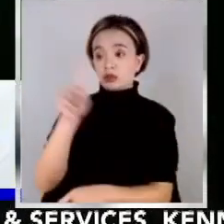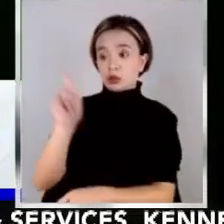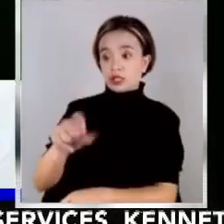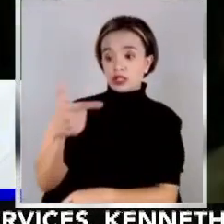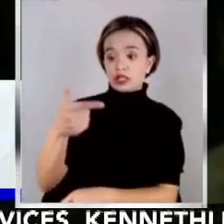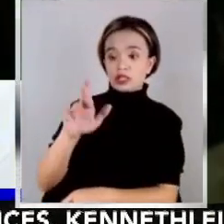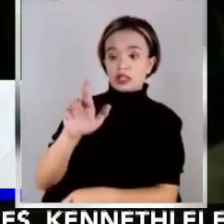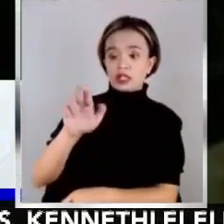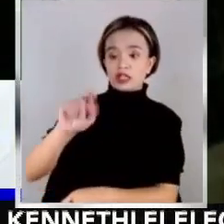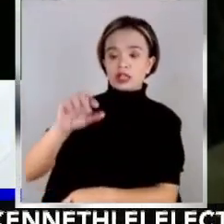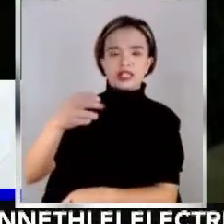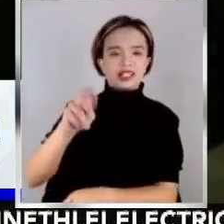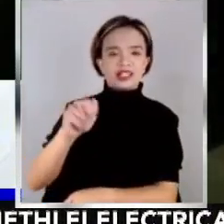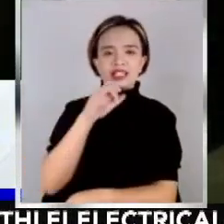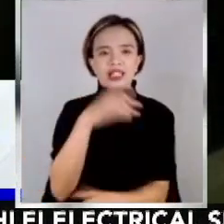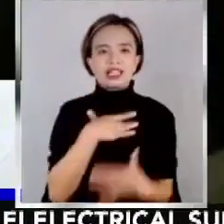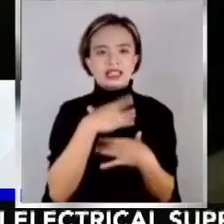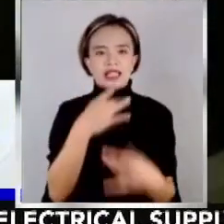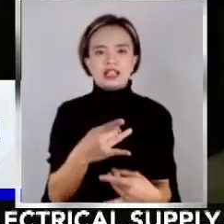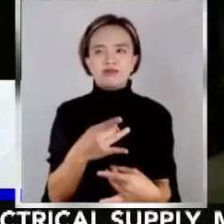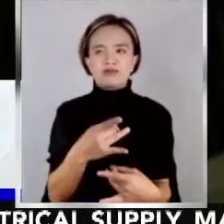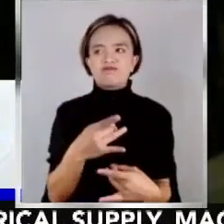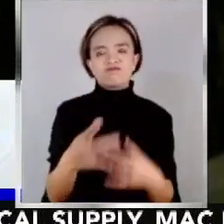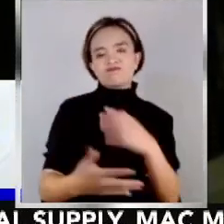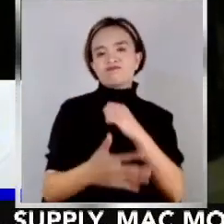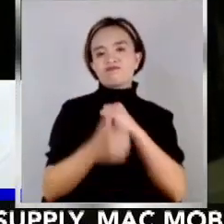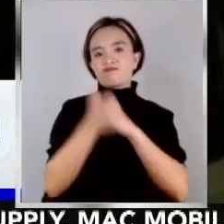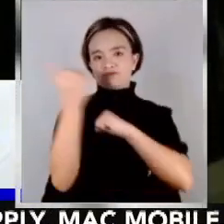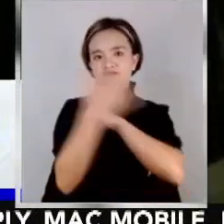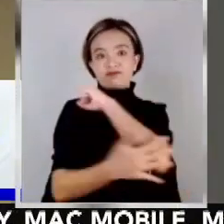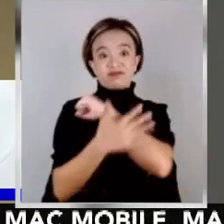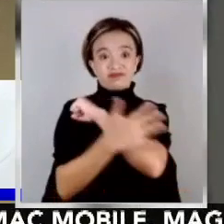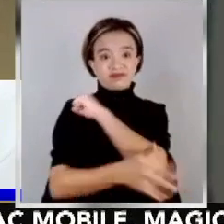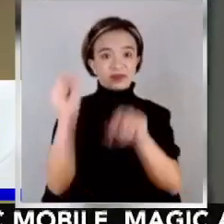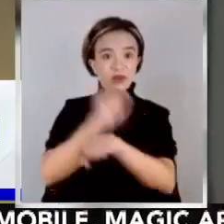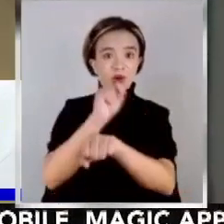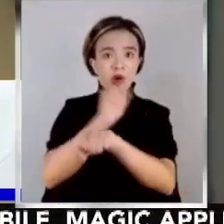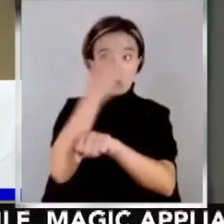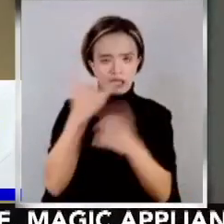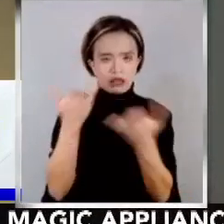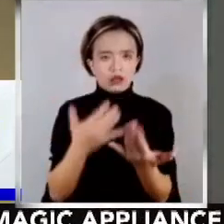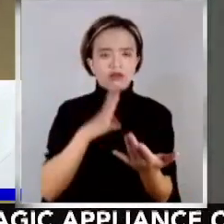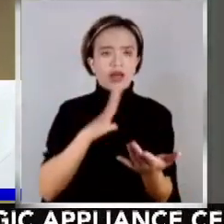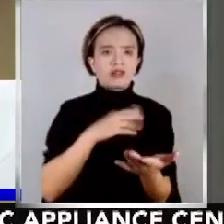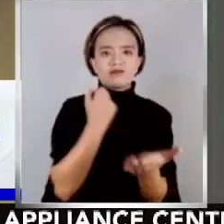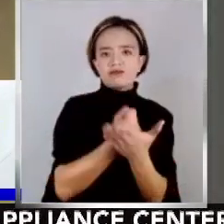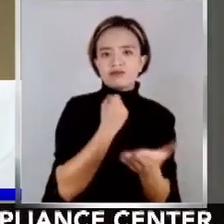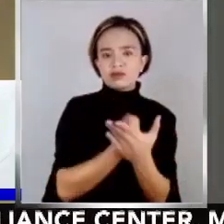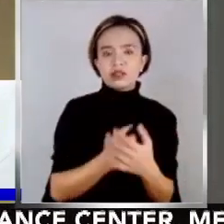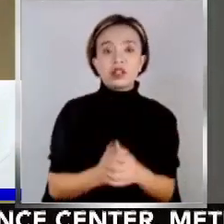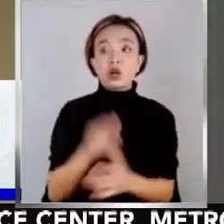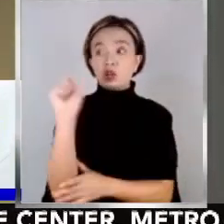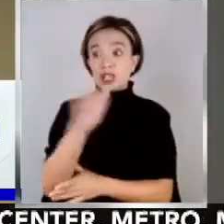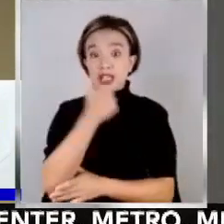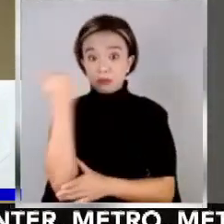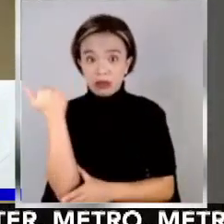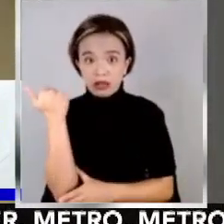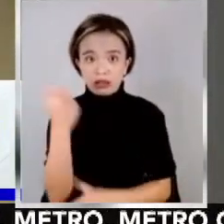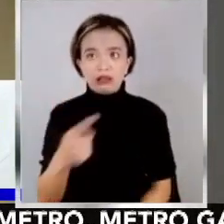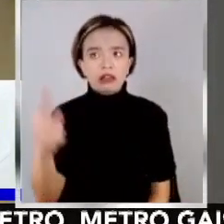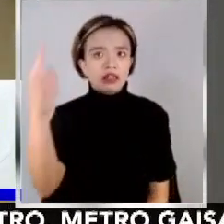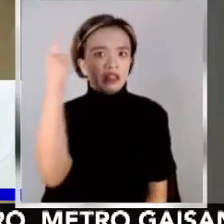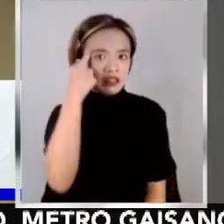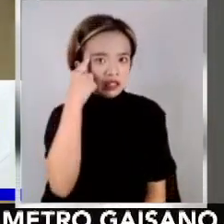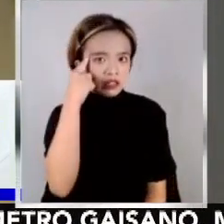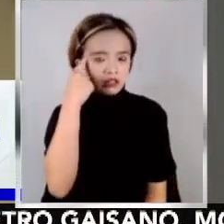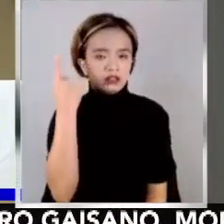siya interesadong mga ibang bansa dahil okay naman ang kanyang kinikita. Akala lang ng iba, mababang ano lang ng trabaho